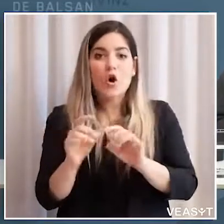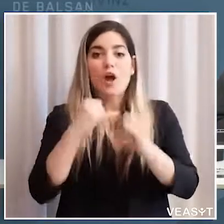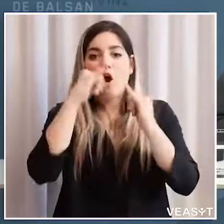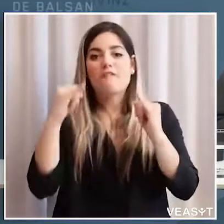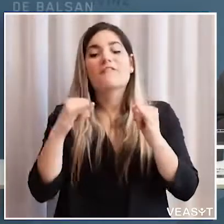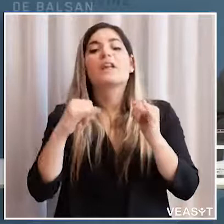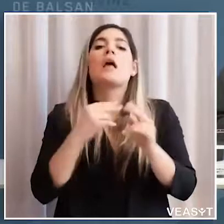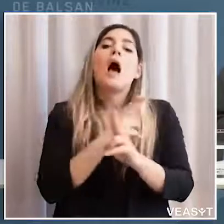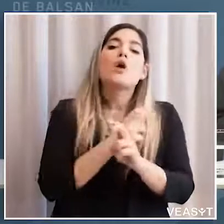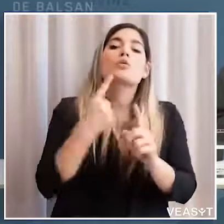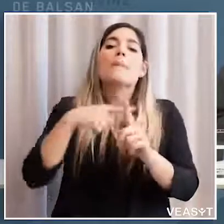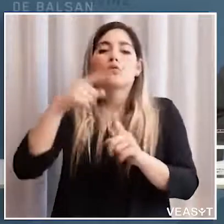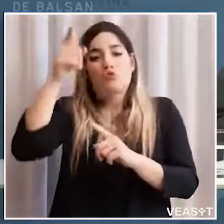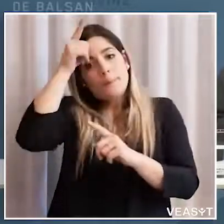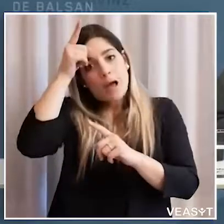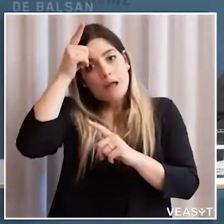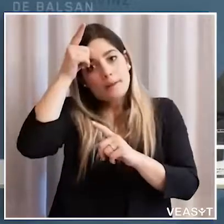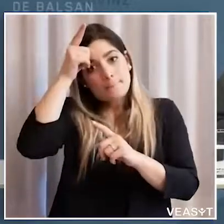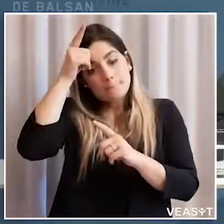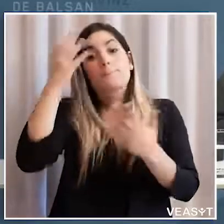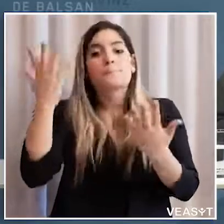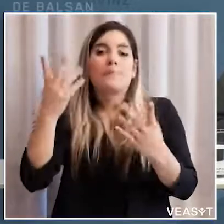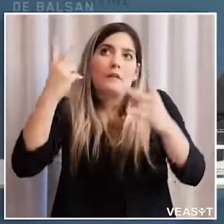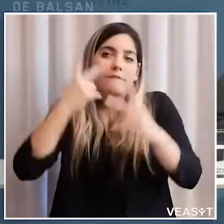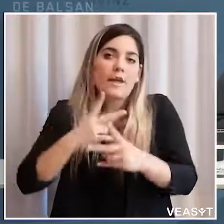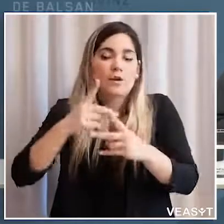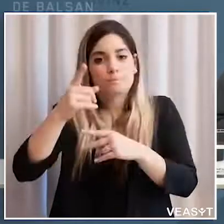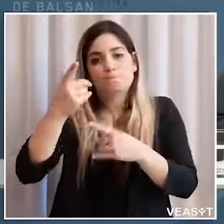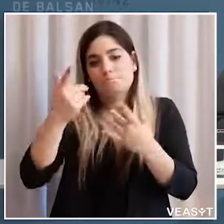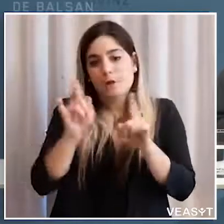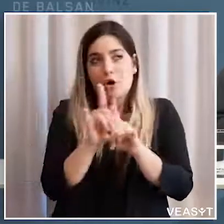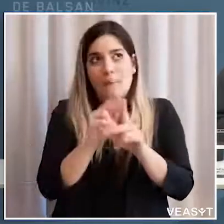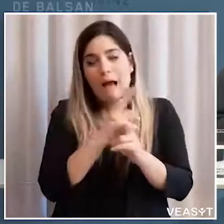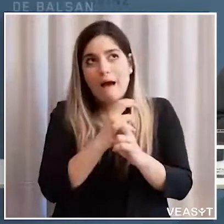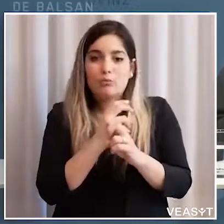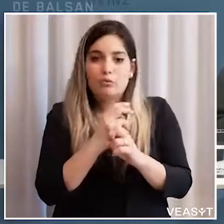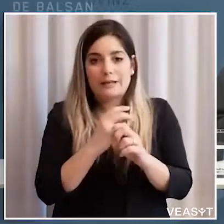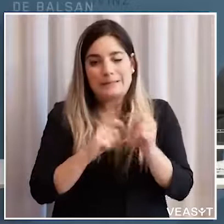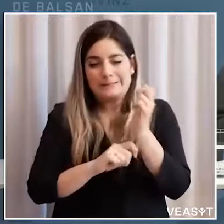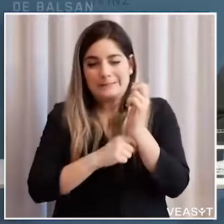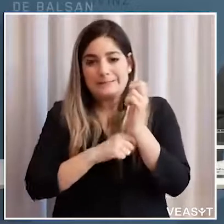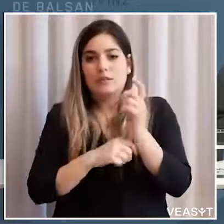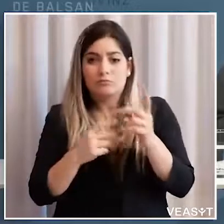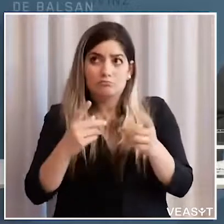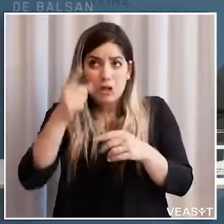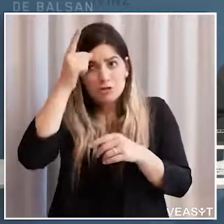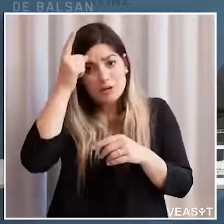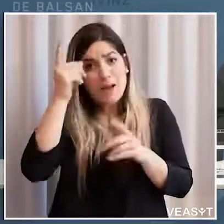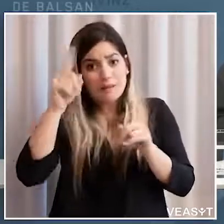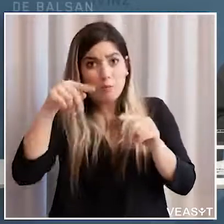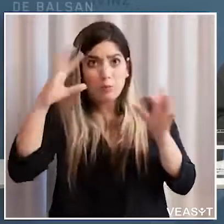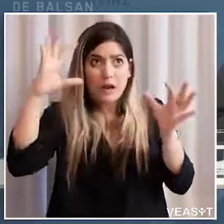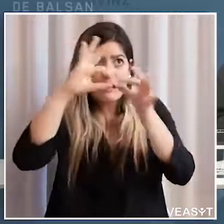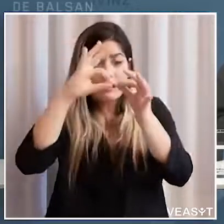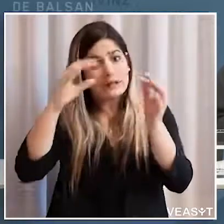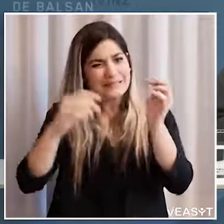confini tra stia germania l'austria una diciamo un approccio più piuttosto restrittivo anche nei confronti della mania bisogna